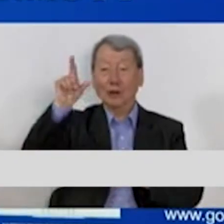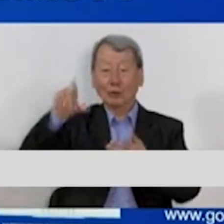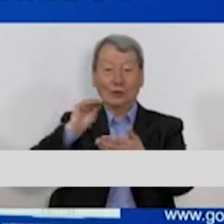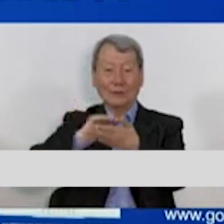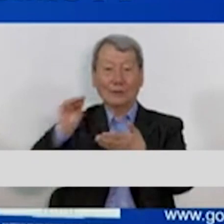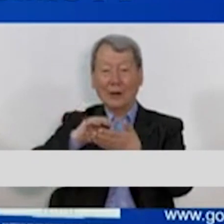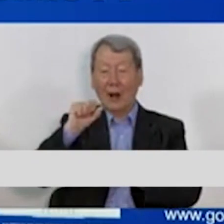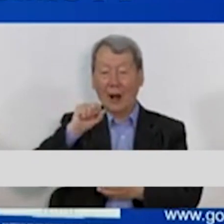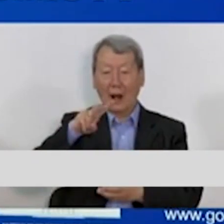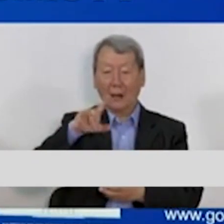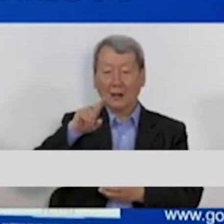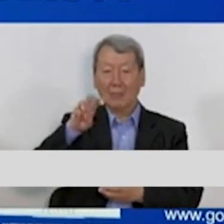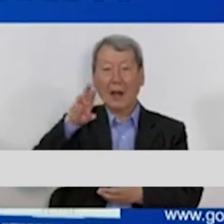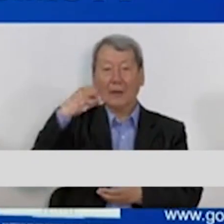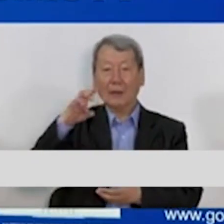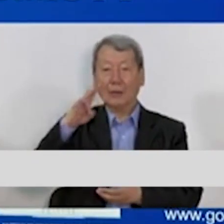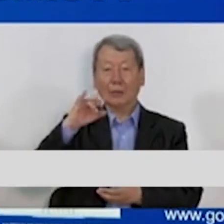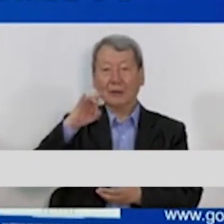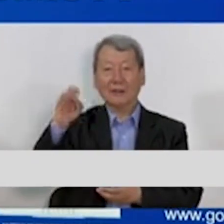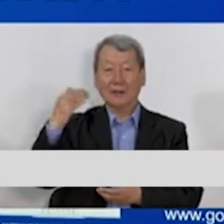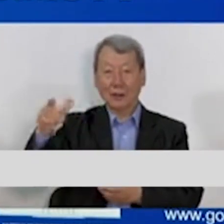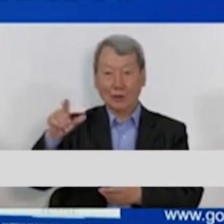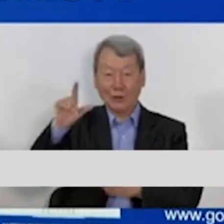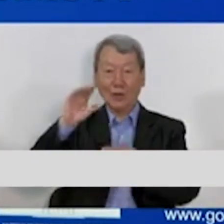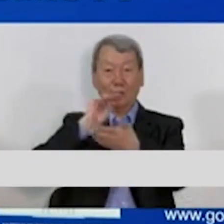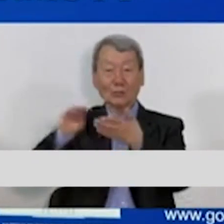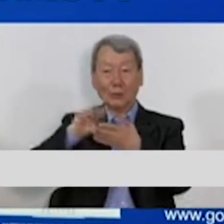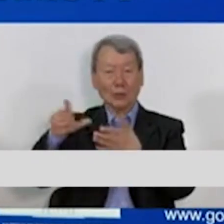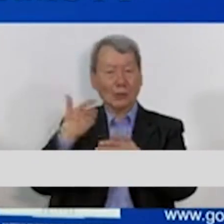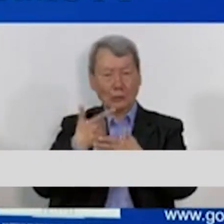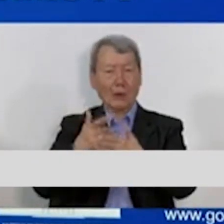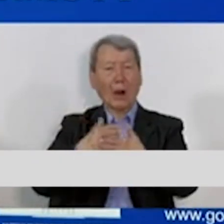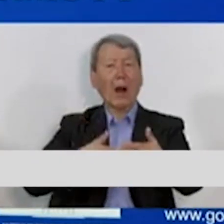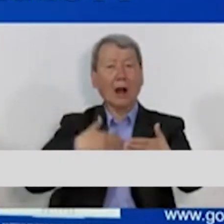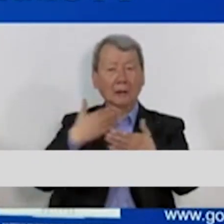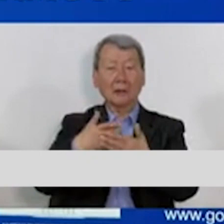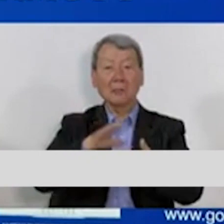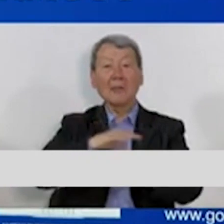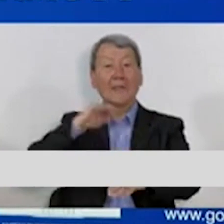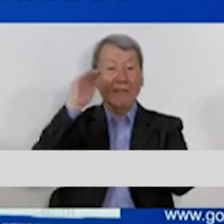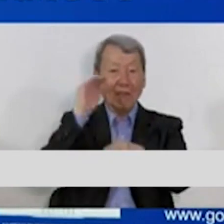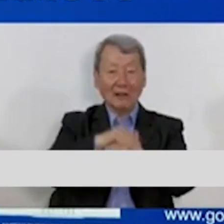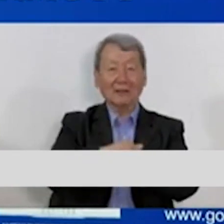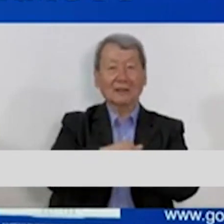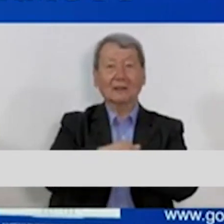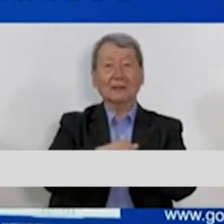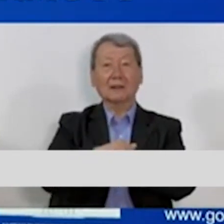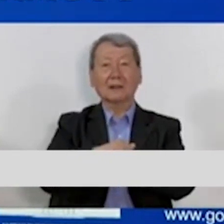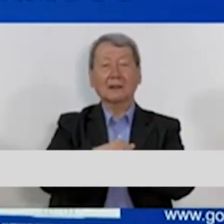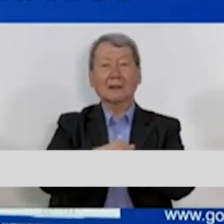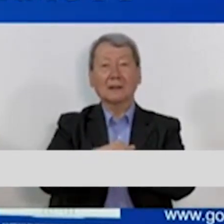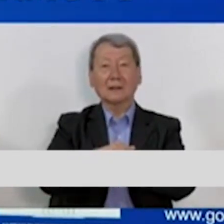журналисту Алымбаеву Нурису. Благодаря его активной гражданской позиции был выявлен факт